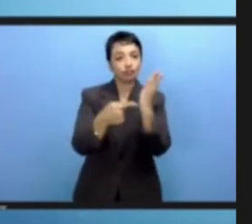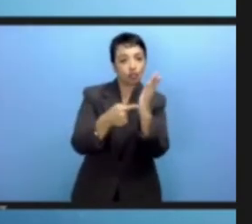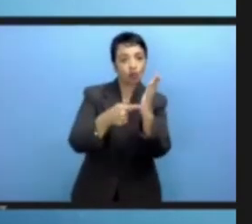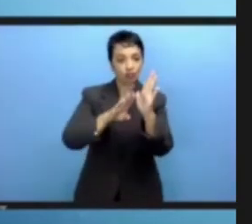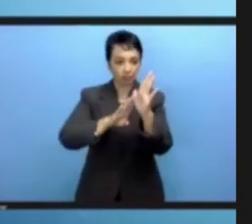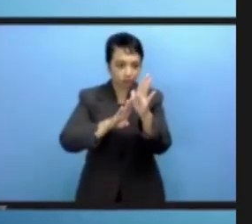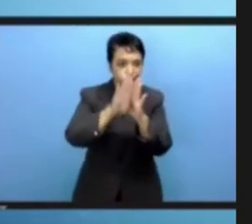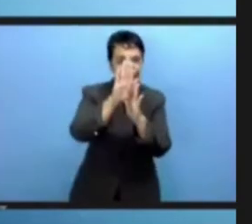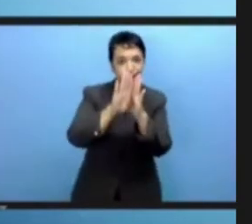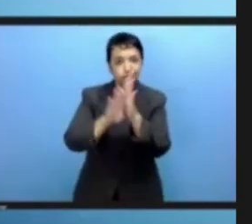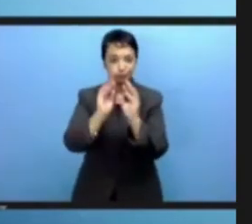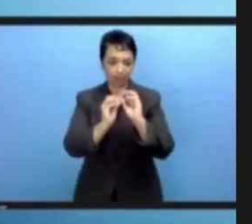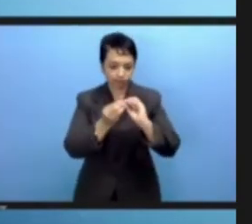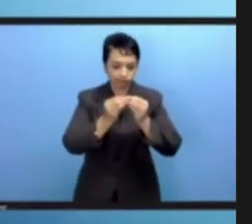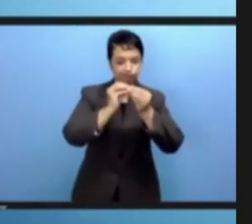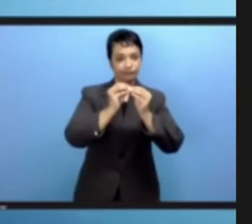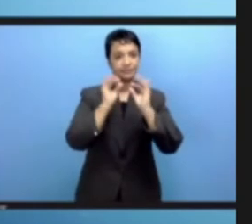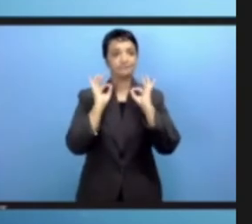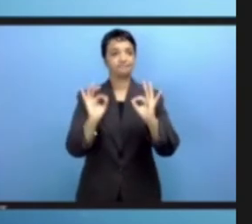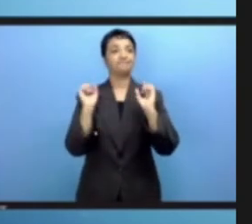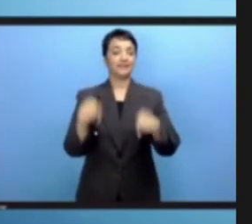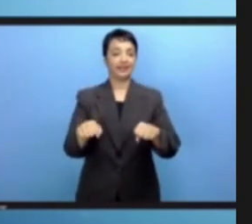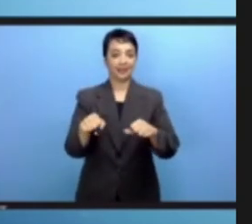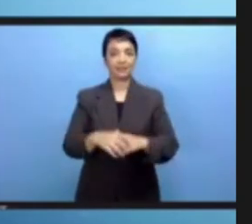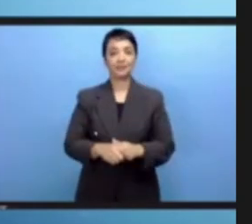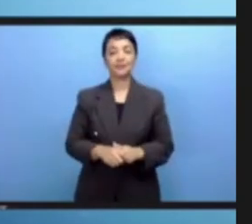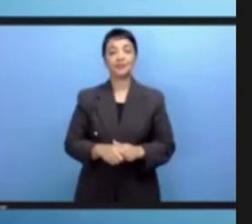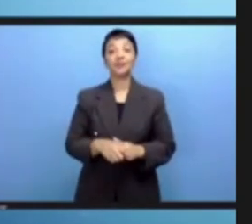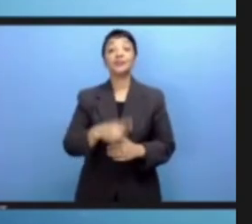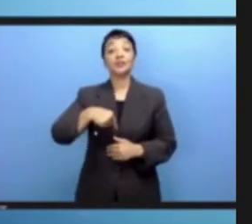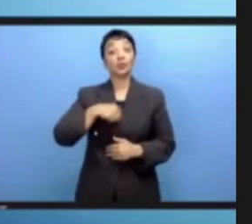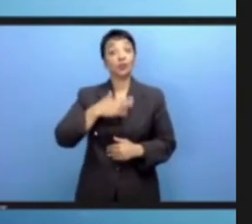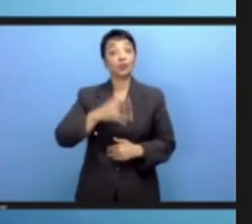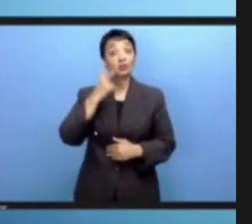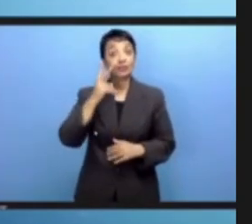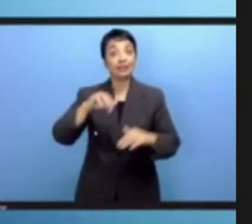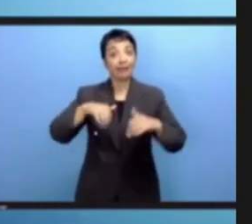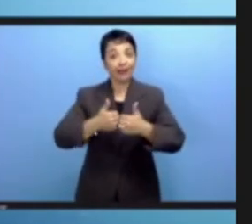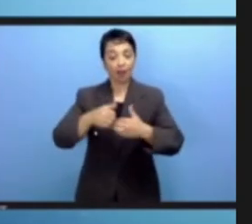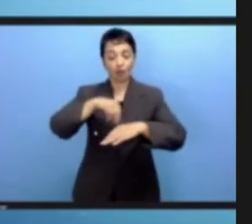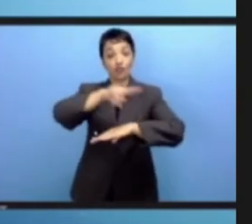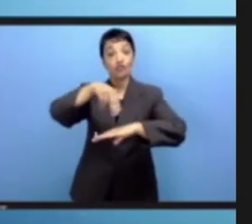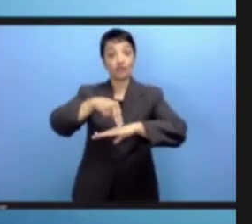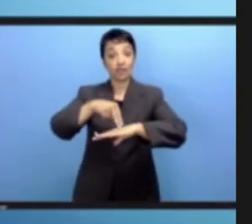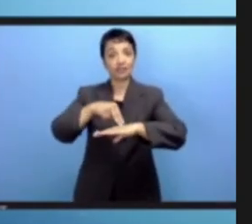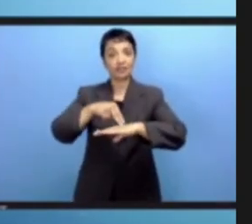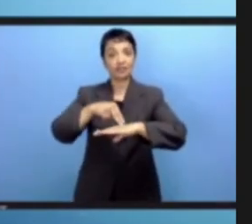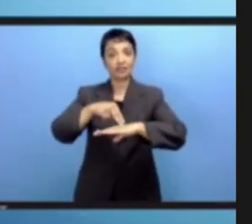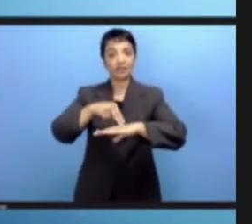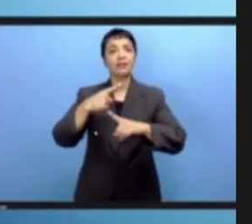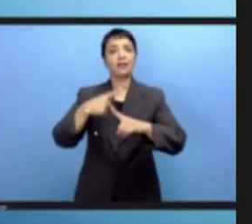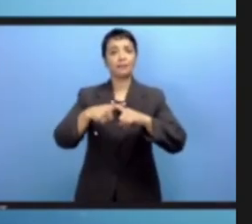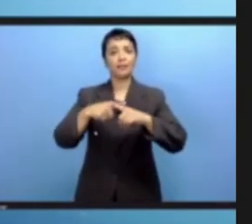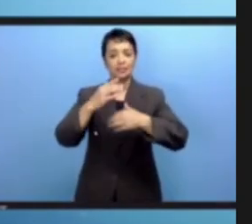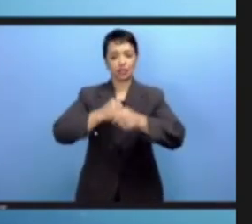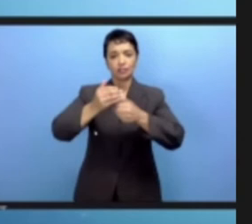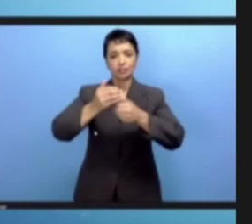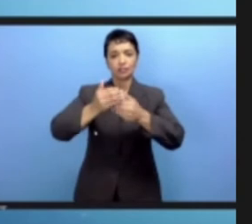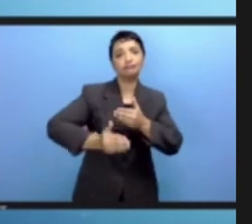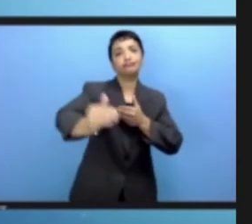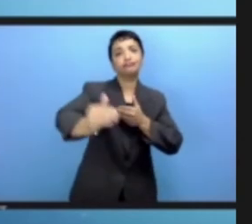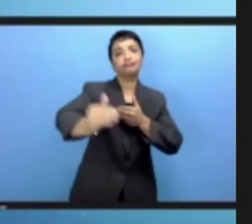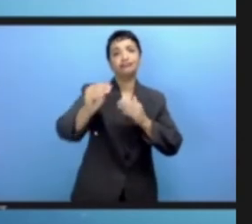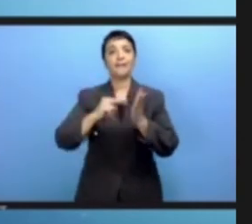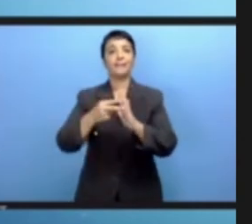technologique. Internet, par conséquent, offre la possibilité de sécuriser nos objectifs ainsi